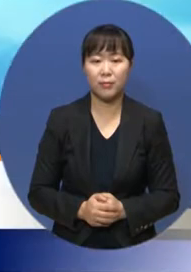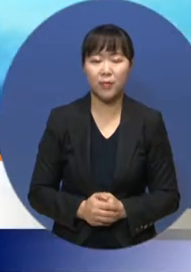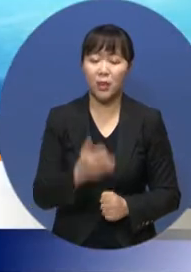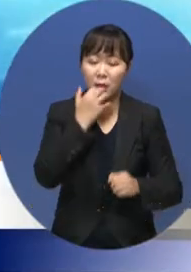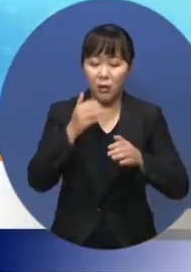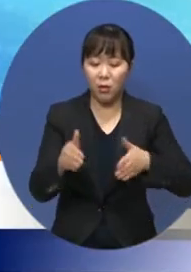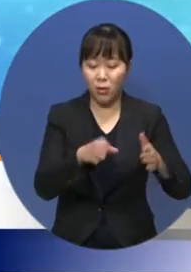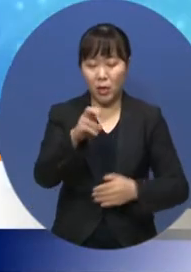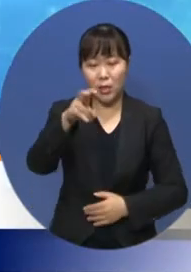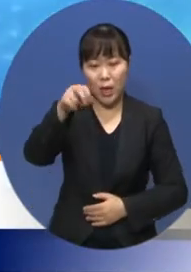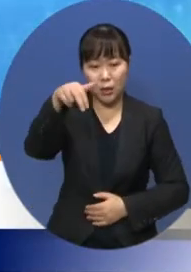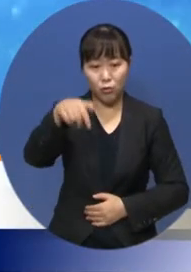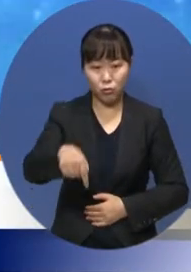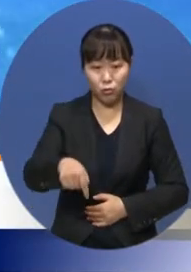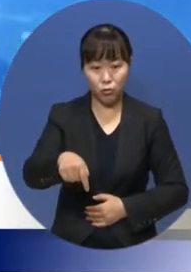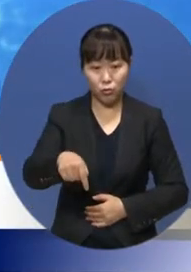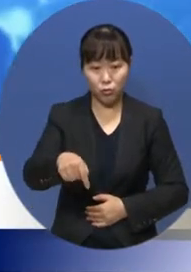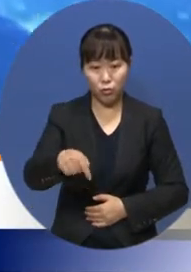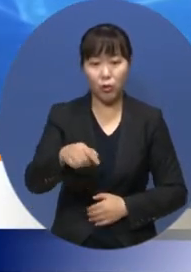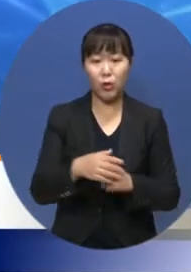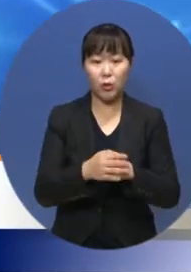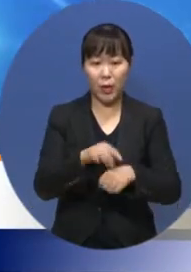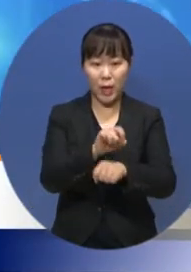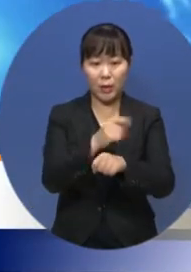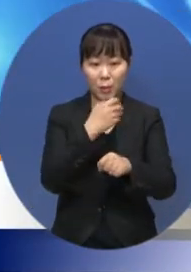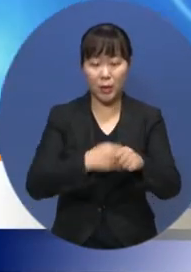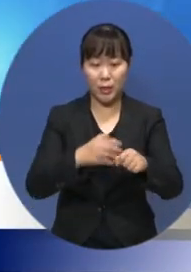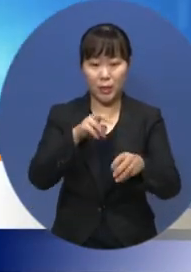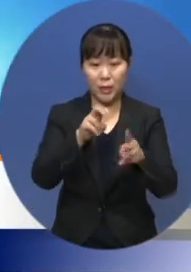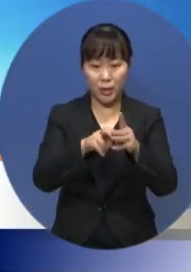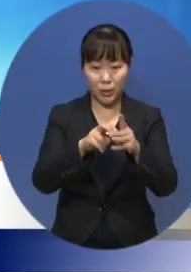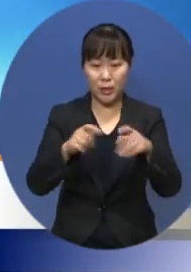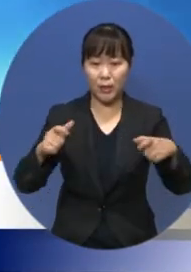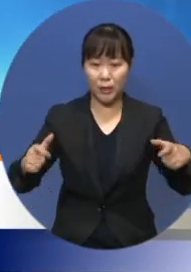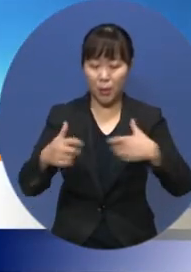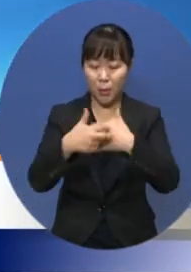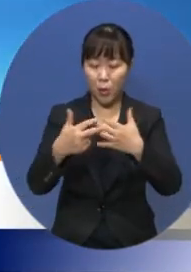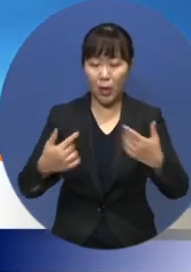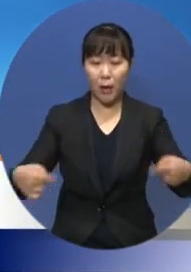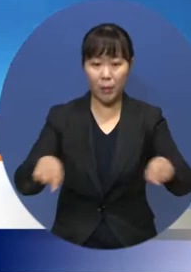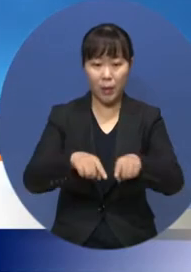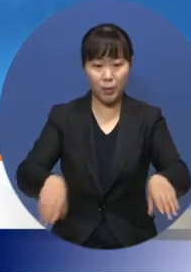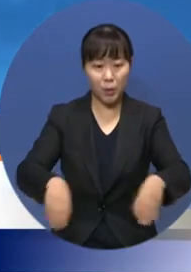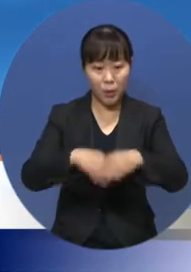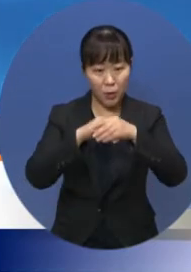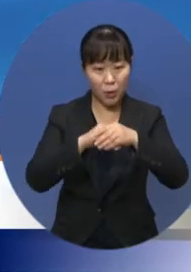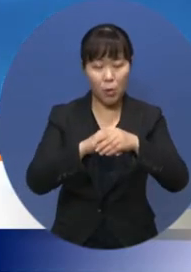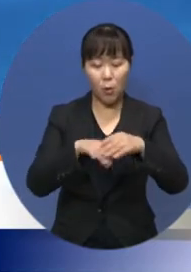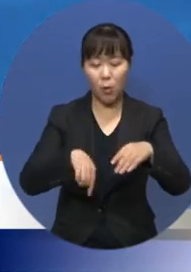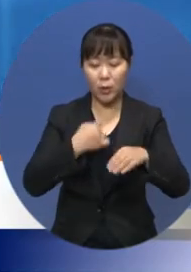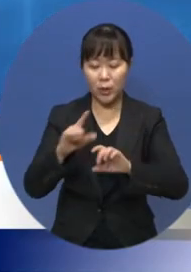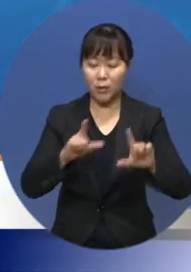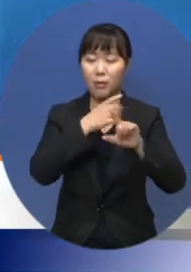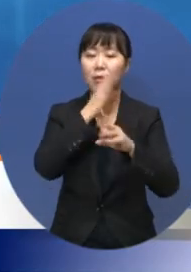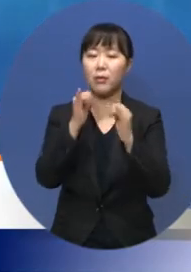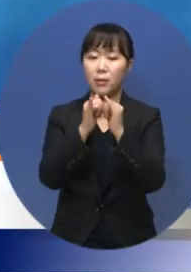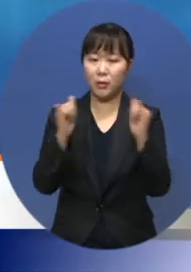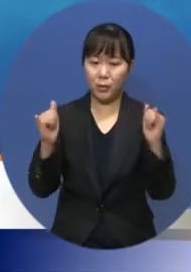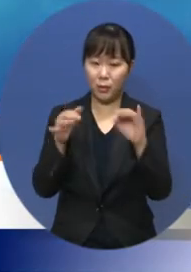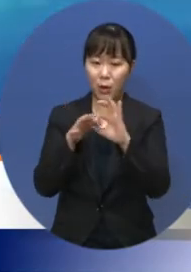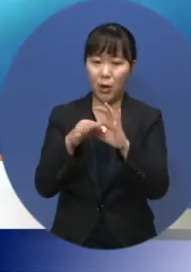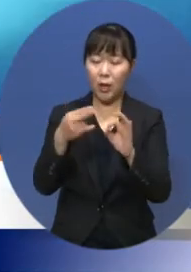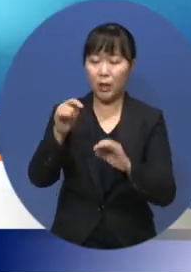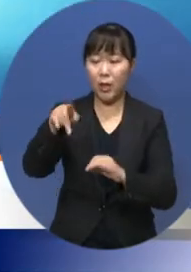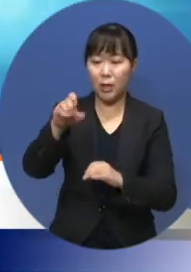경기도 양주시 회천사동 행정복지센터와 지역병원이 손잡고 독거노인을 위한